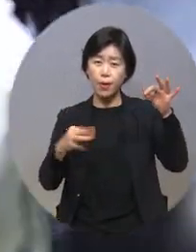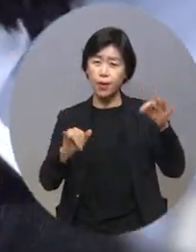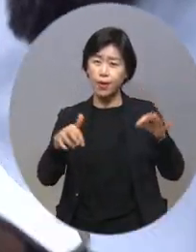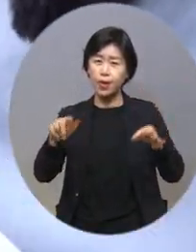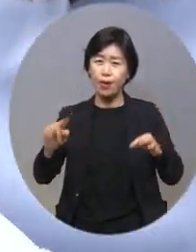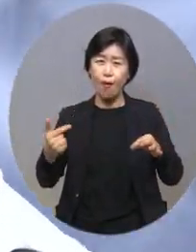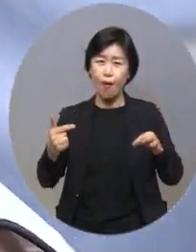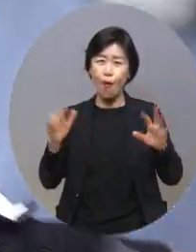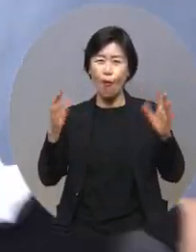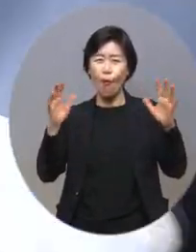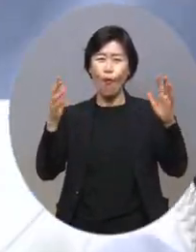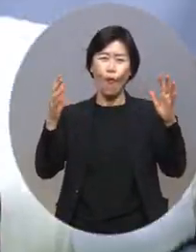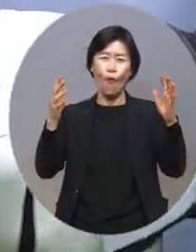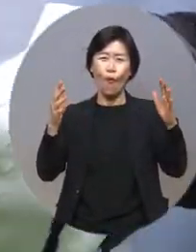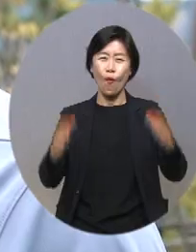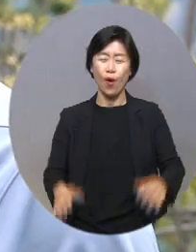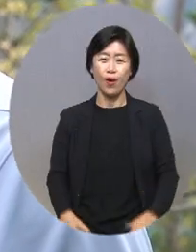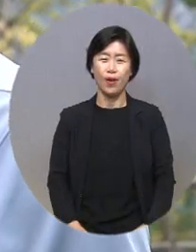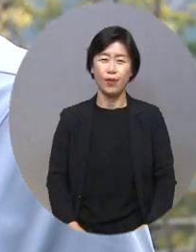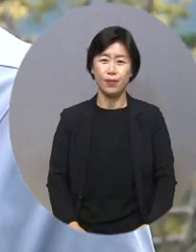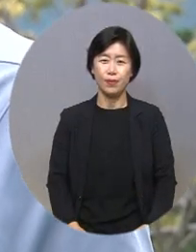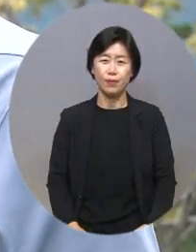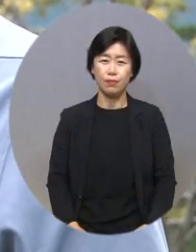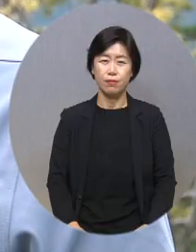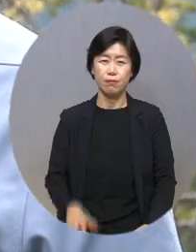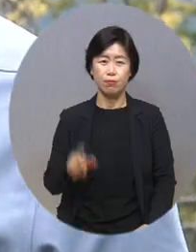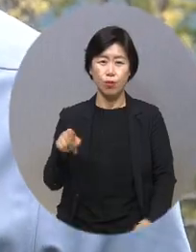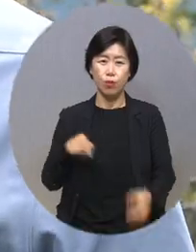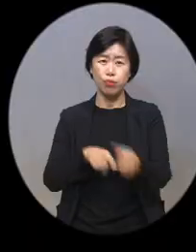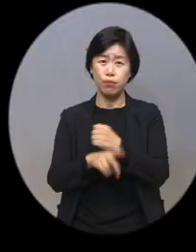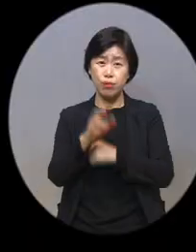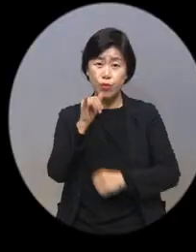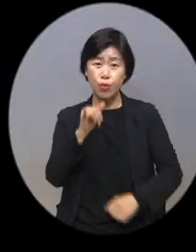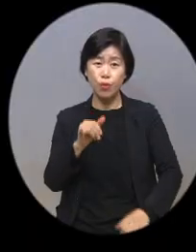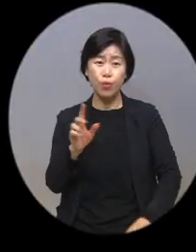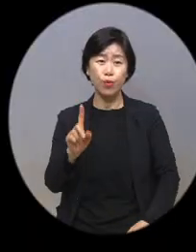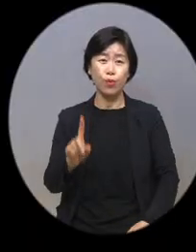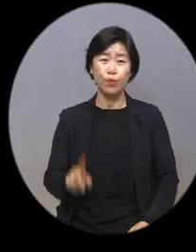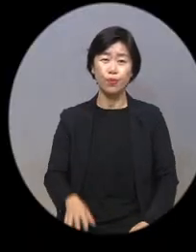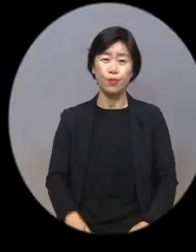아 대박 뭐야. 근데 이거 아, 의미가 있냐 이거? 아 몰라.